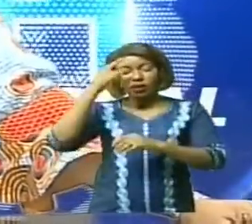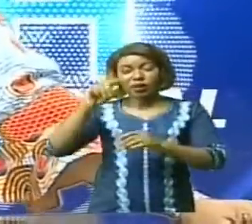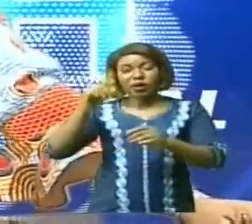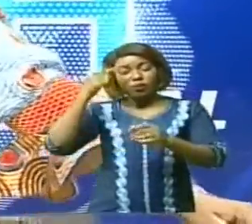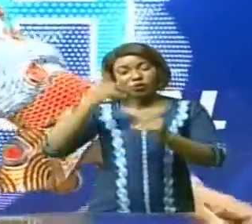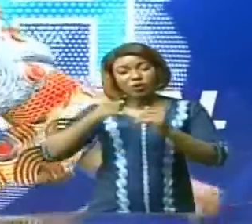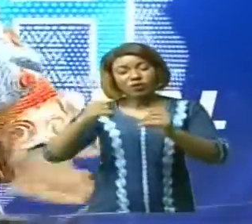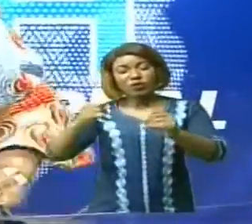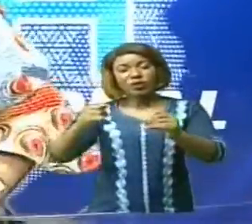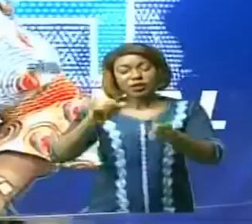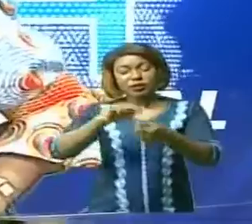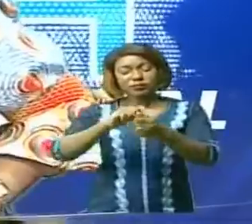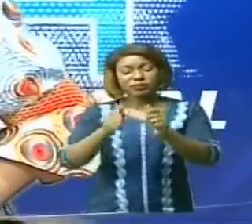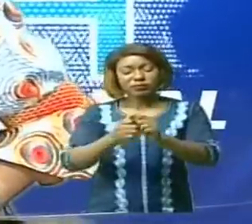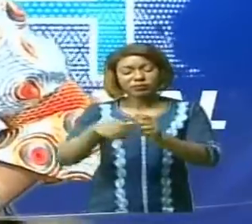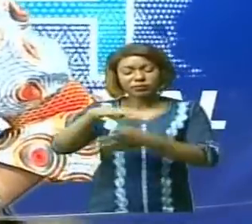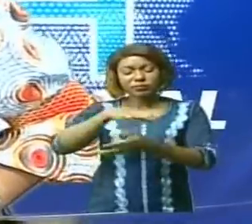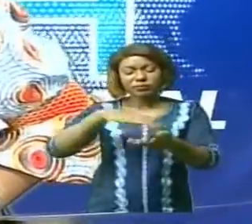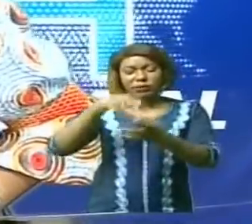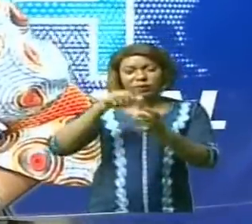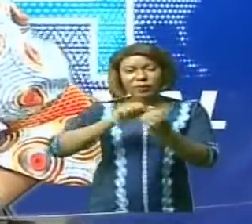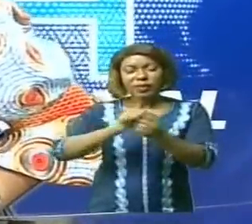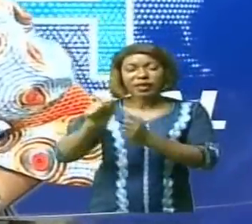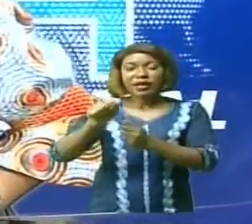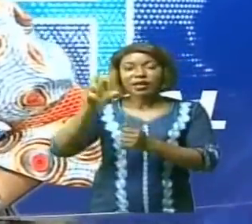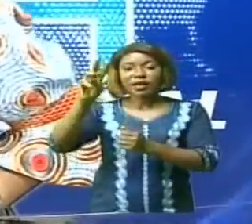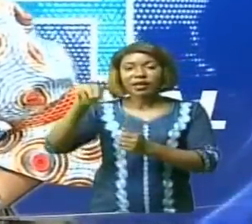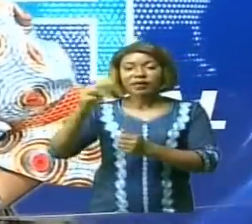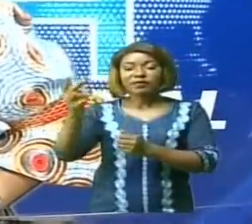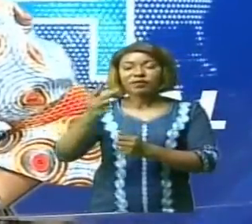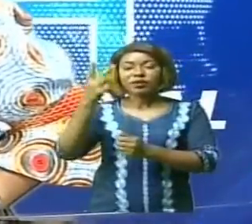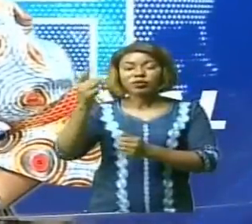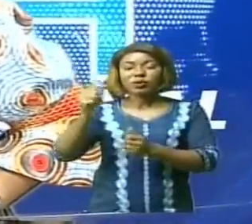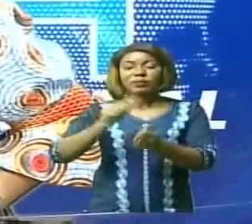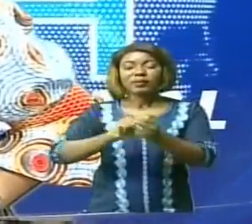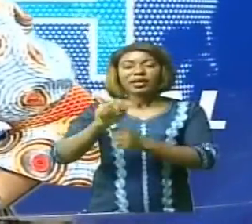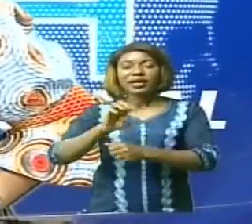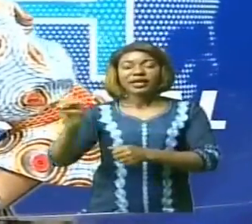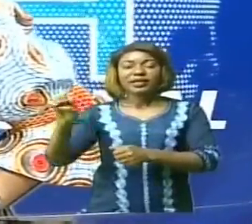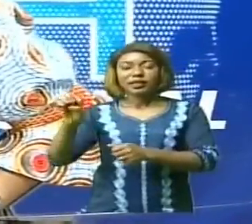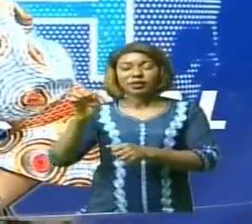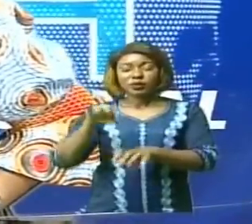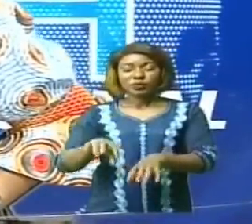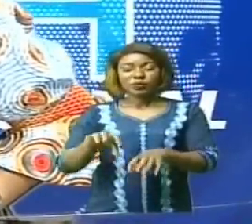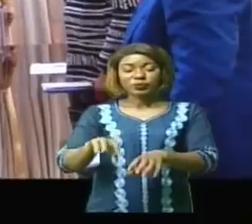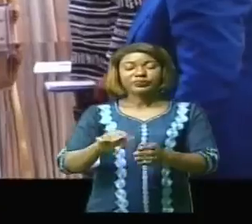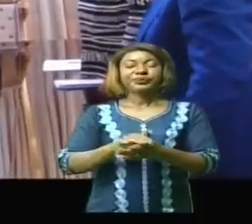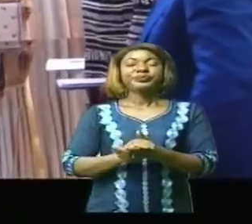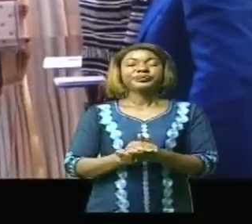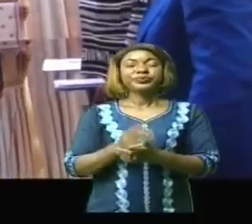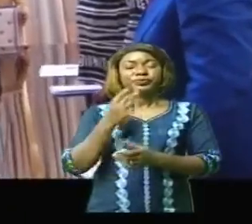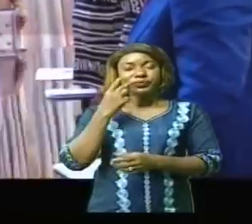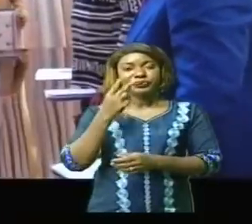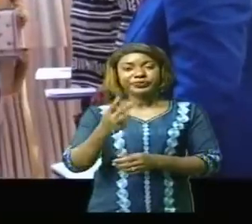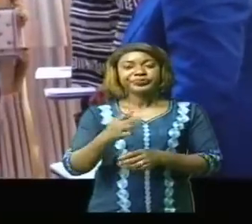provoquées par le M23 soutenu par le Rwanda dans l'est de la RDC. Kibambe Somoïsa.